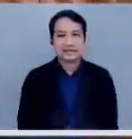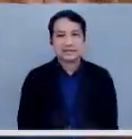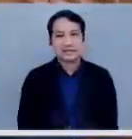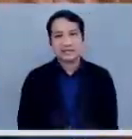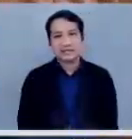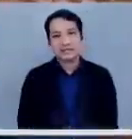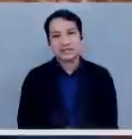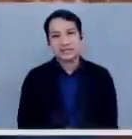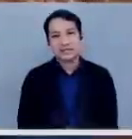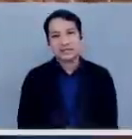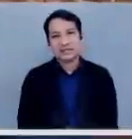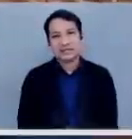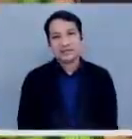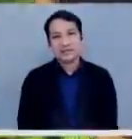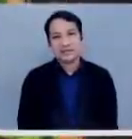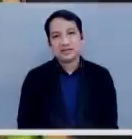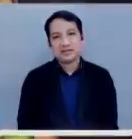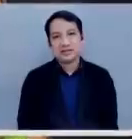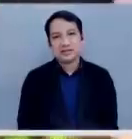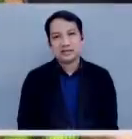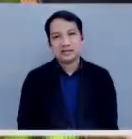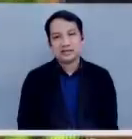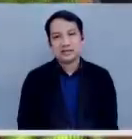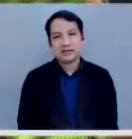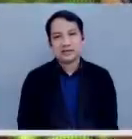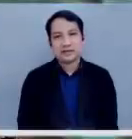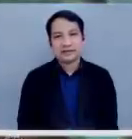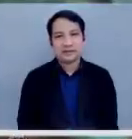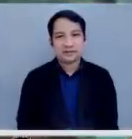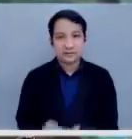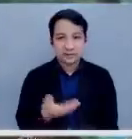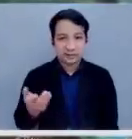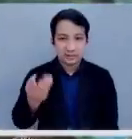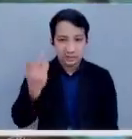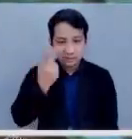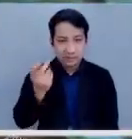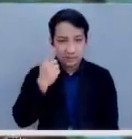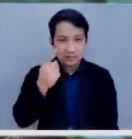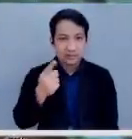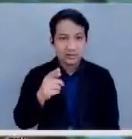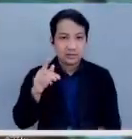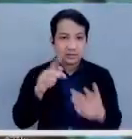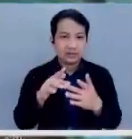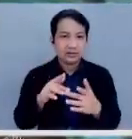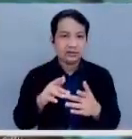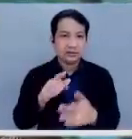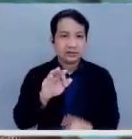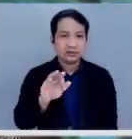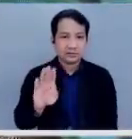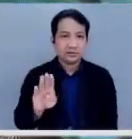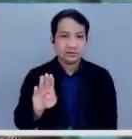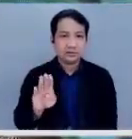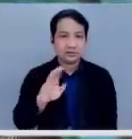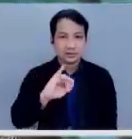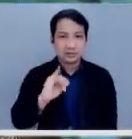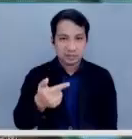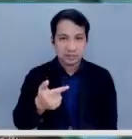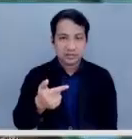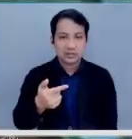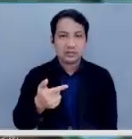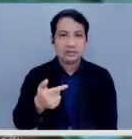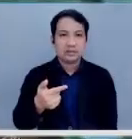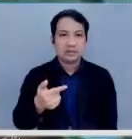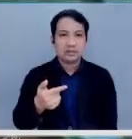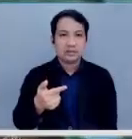pwede tawagan, Martin? Bibili na sila. Opo. You may contact us po at our FB page, Instagram page,